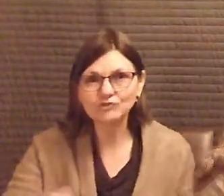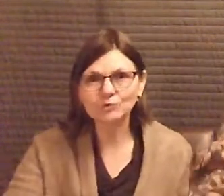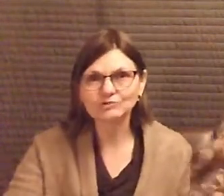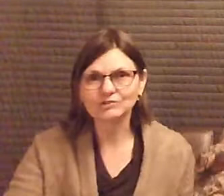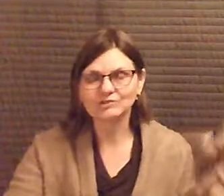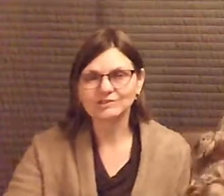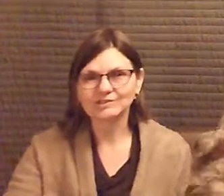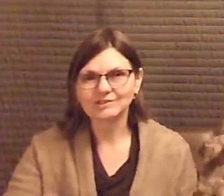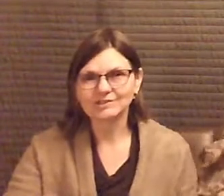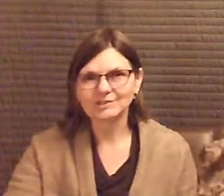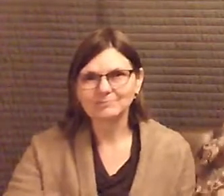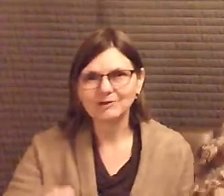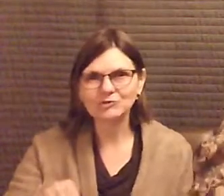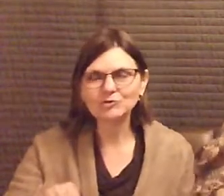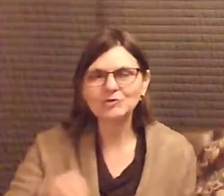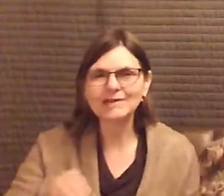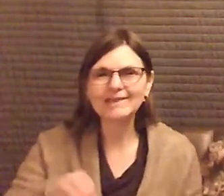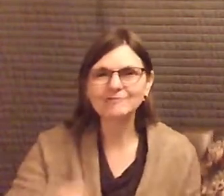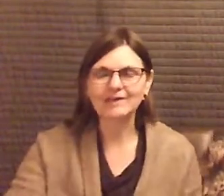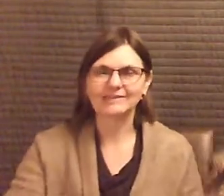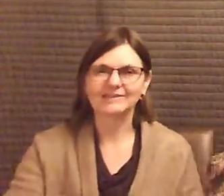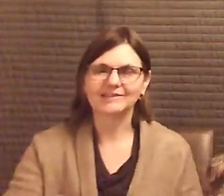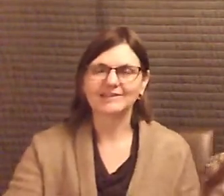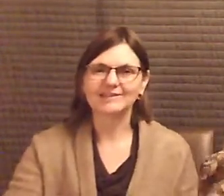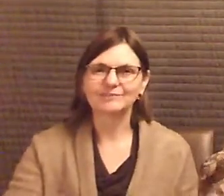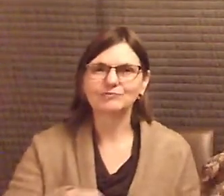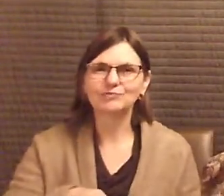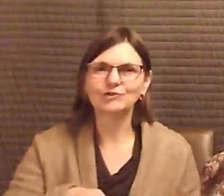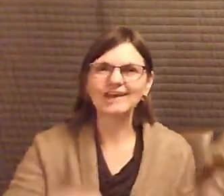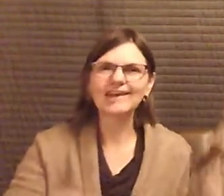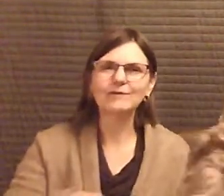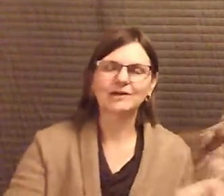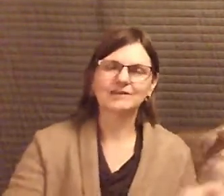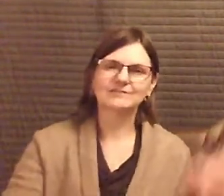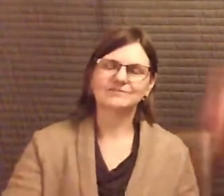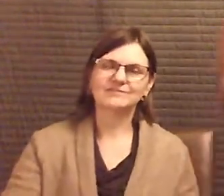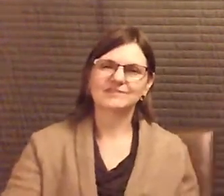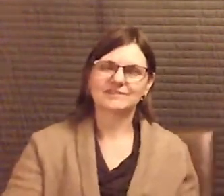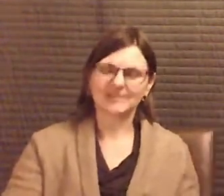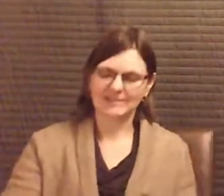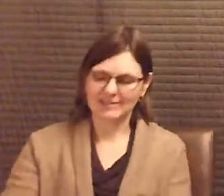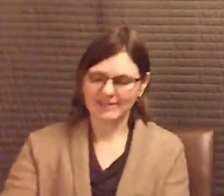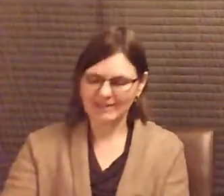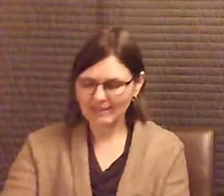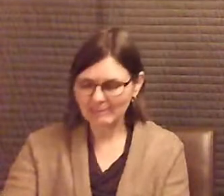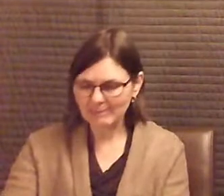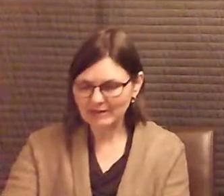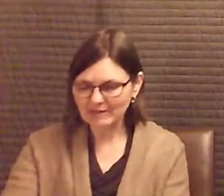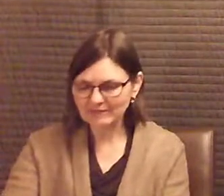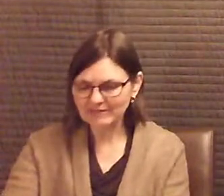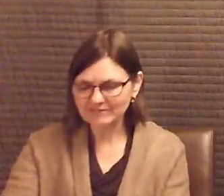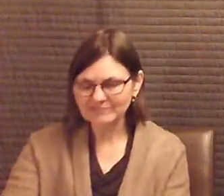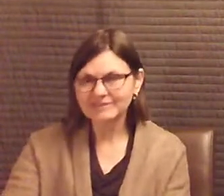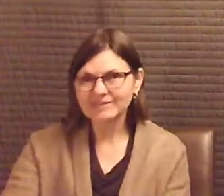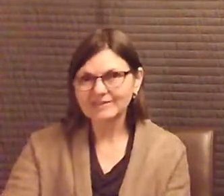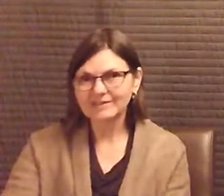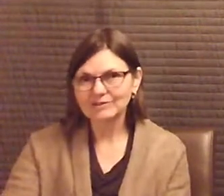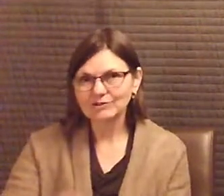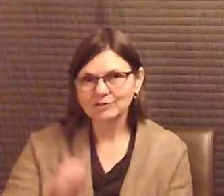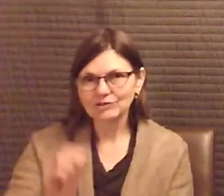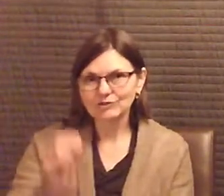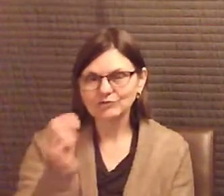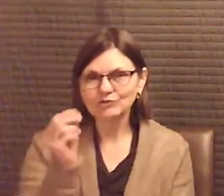was totaal een laag maar nu leef ik voor hebben mogen voor eeuwig hebben maar hen ik heb er mijn andere kies